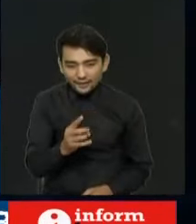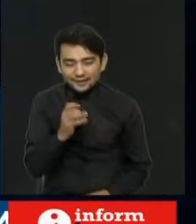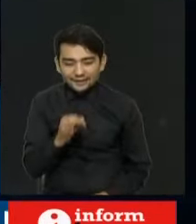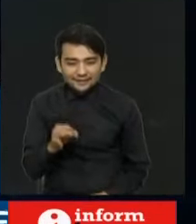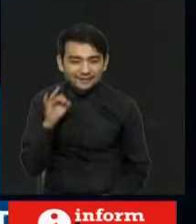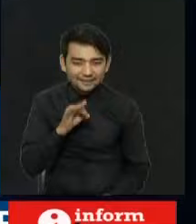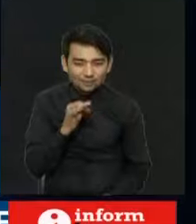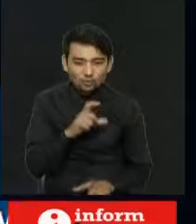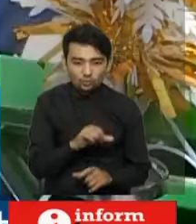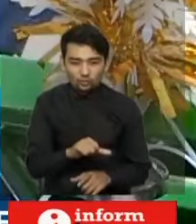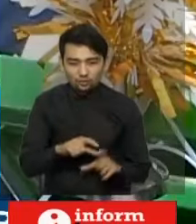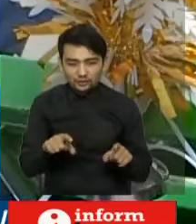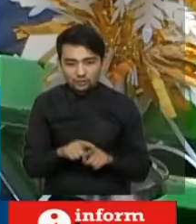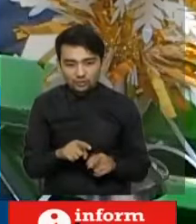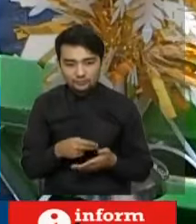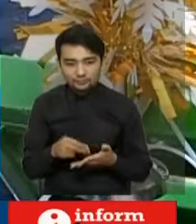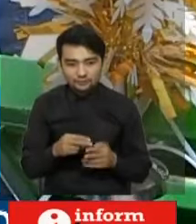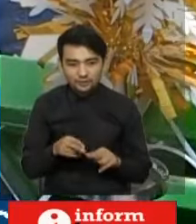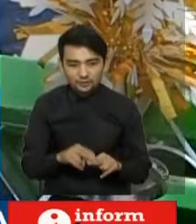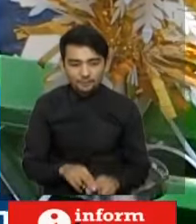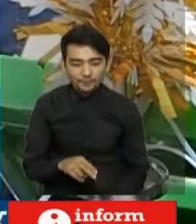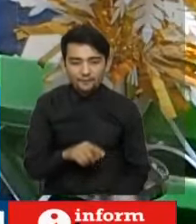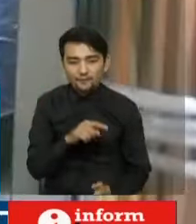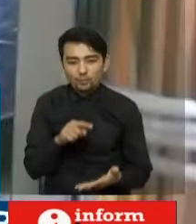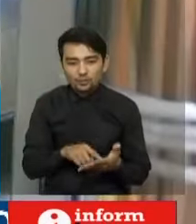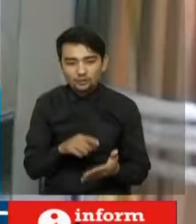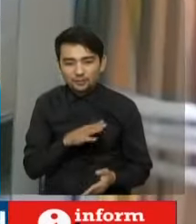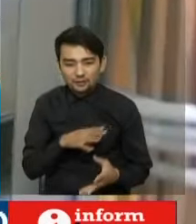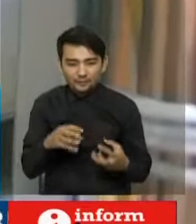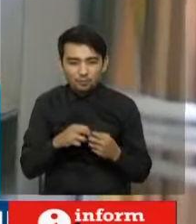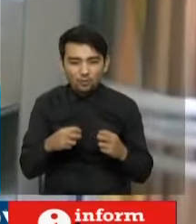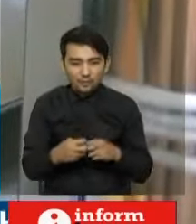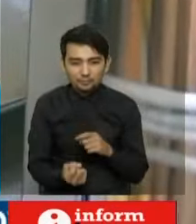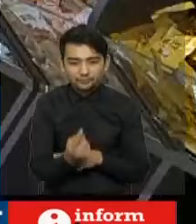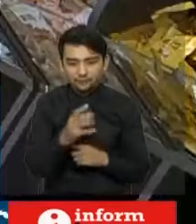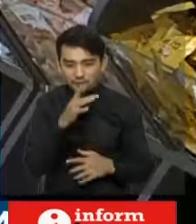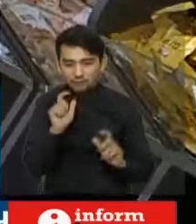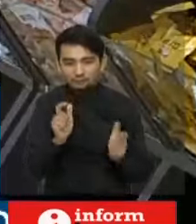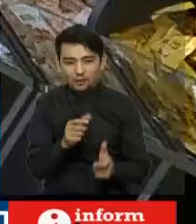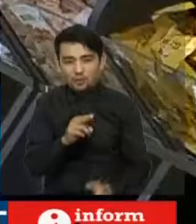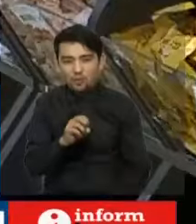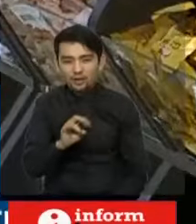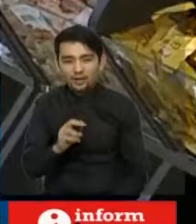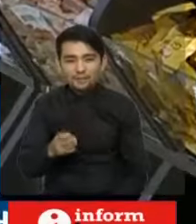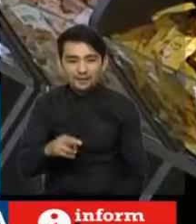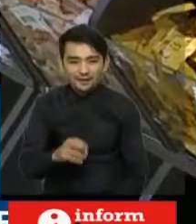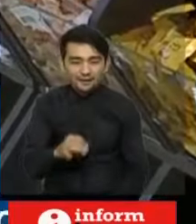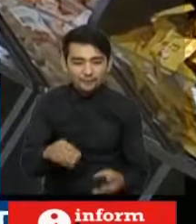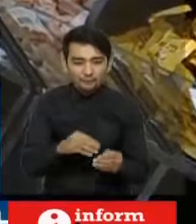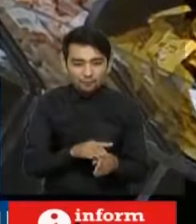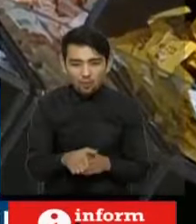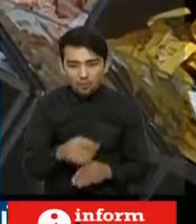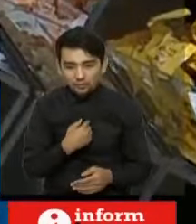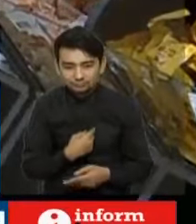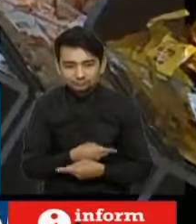интересов потребителей. По мнению экспертов, проблема обострилась во время пандемии, когда местный рынок оказался не способен в полной мере